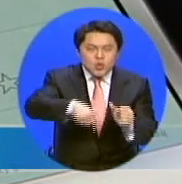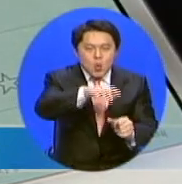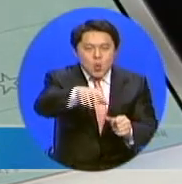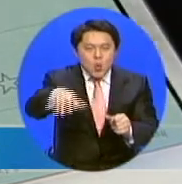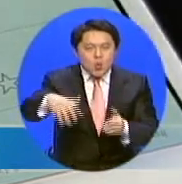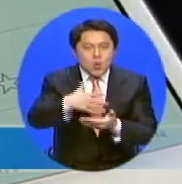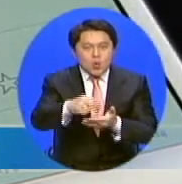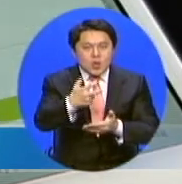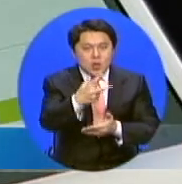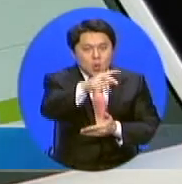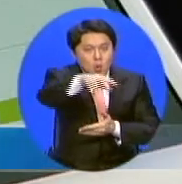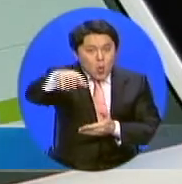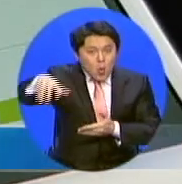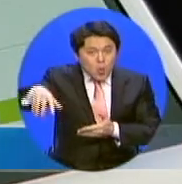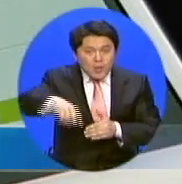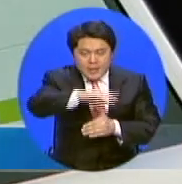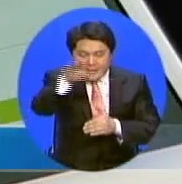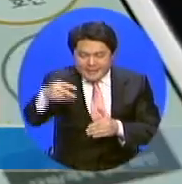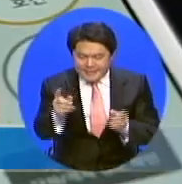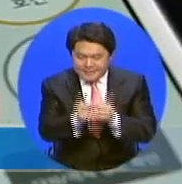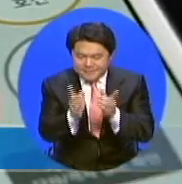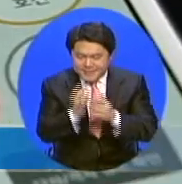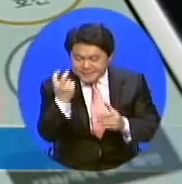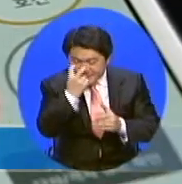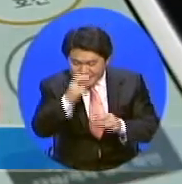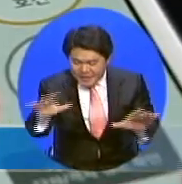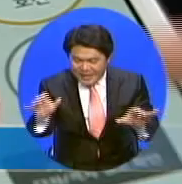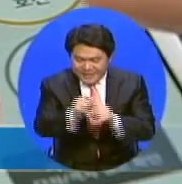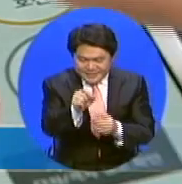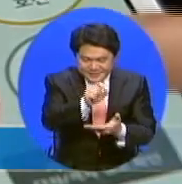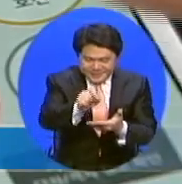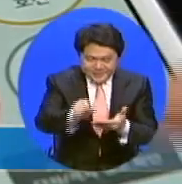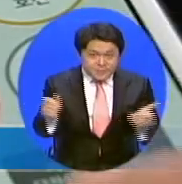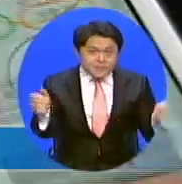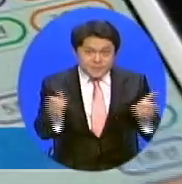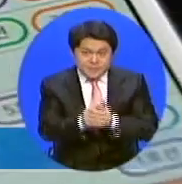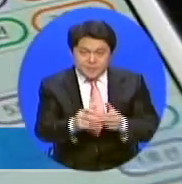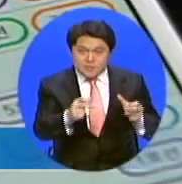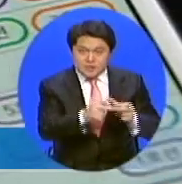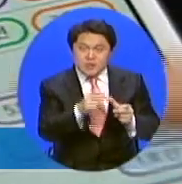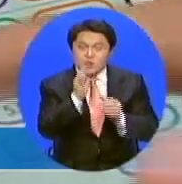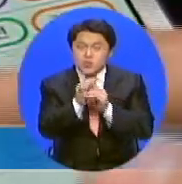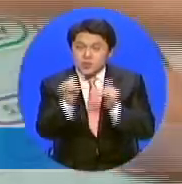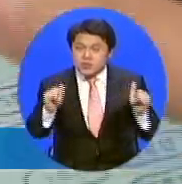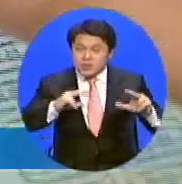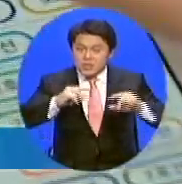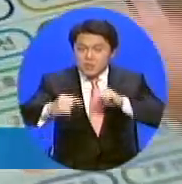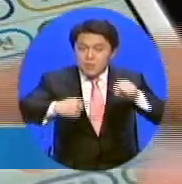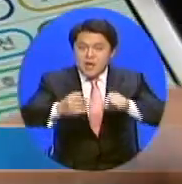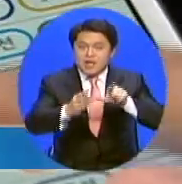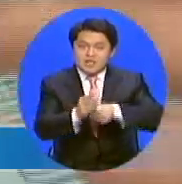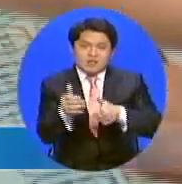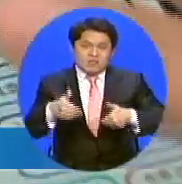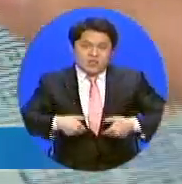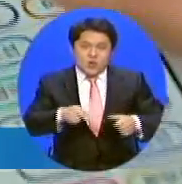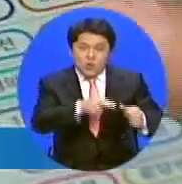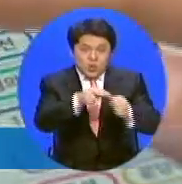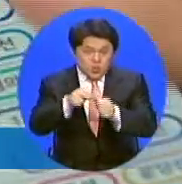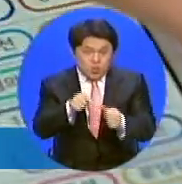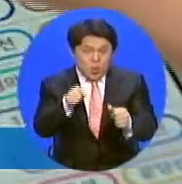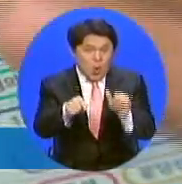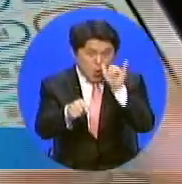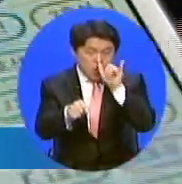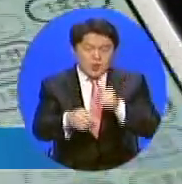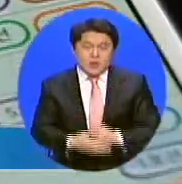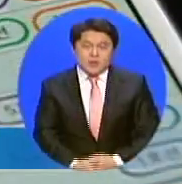환승역의 모든 환승 경로를 직접 조사해 요약한 것으로 장애인과 노인 등이 지하철을 환승할 때 필요한 정보를 이용할 수